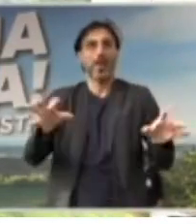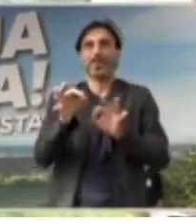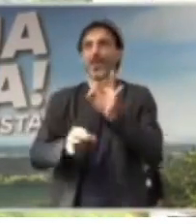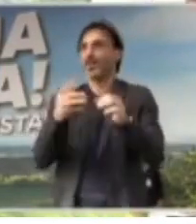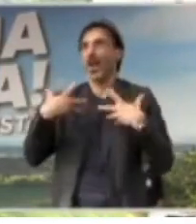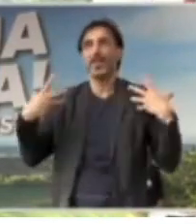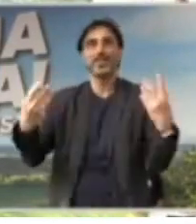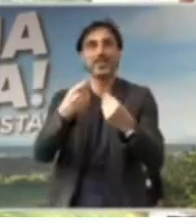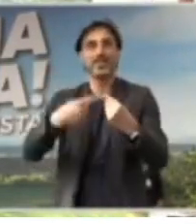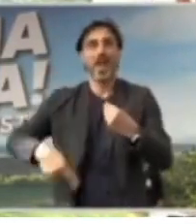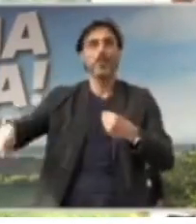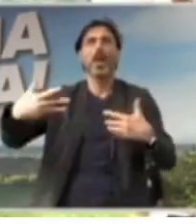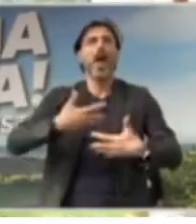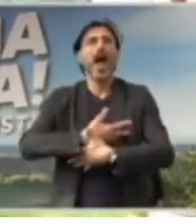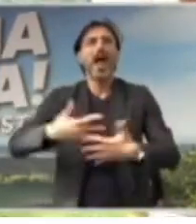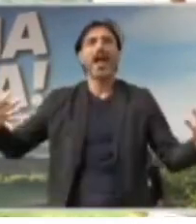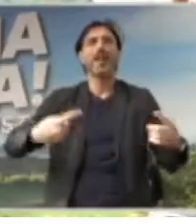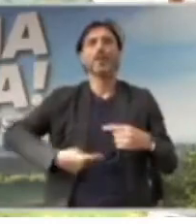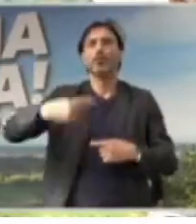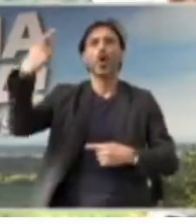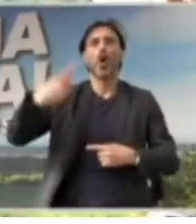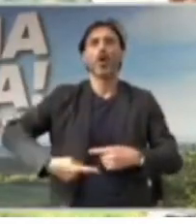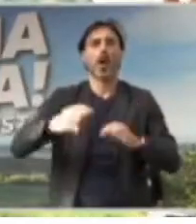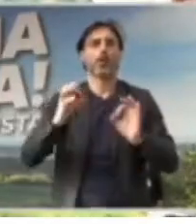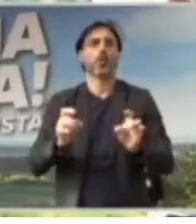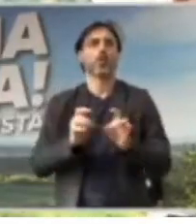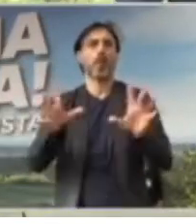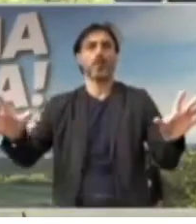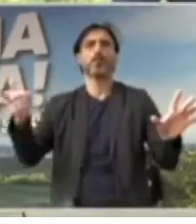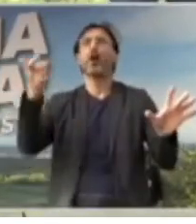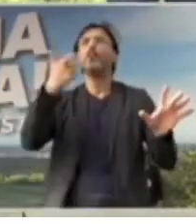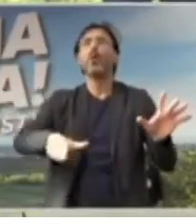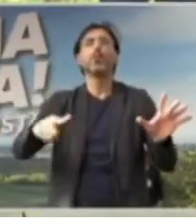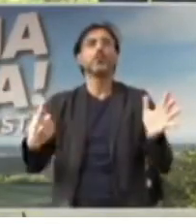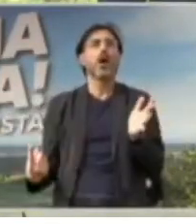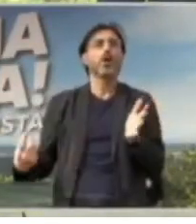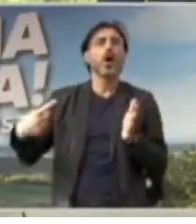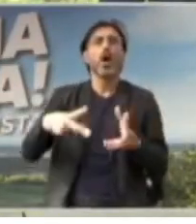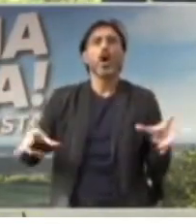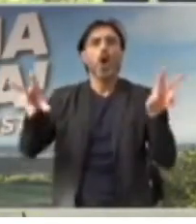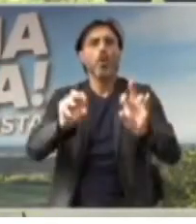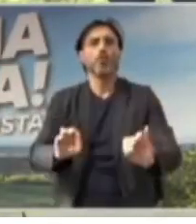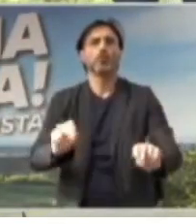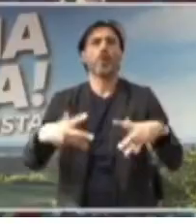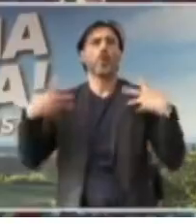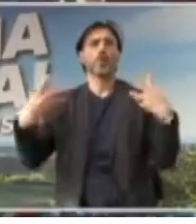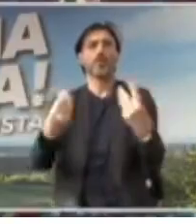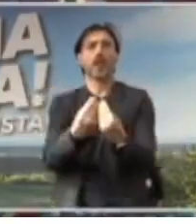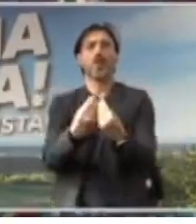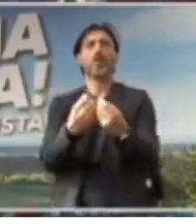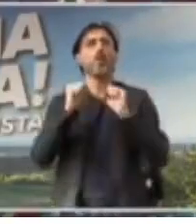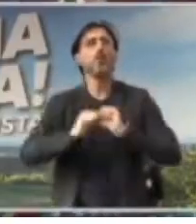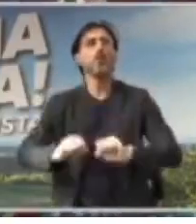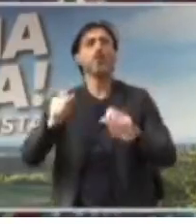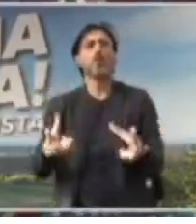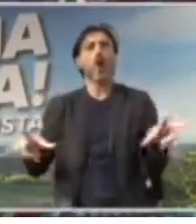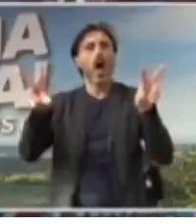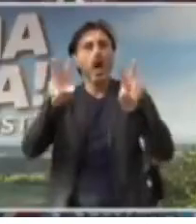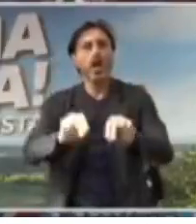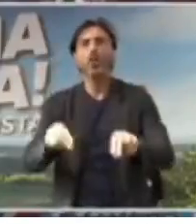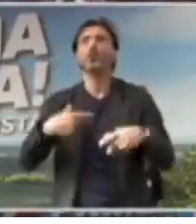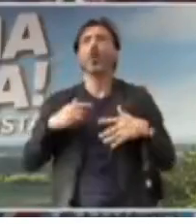Oggi è una grande giornata di libertà, perché possiamo ricominciare a stare insieme, possiamo ricominciare